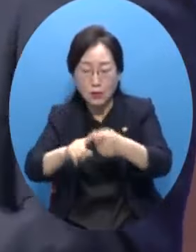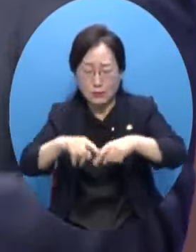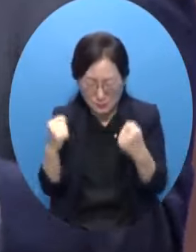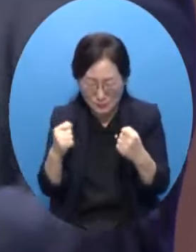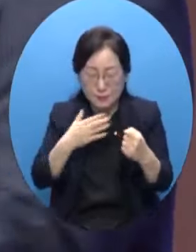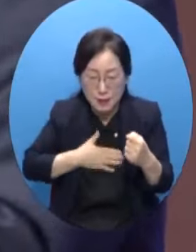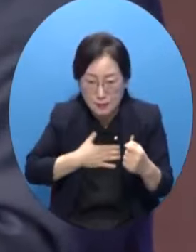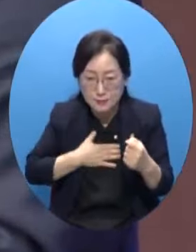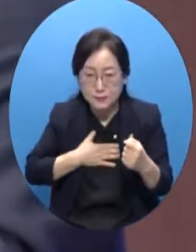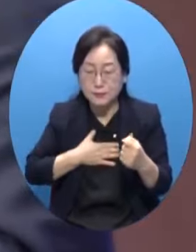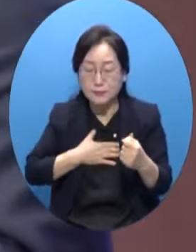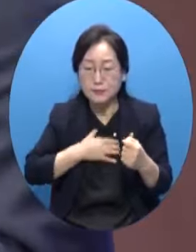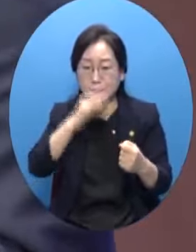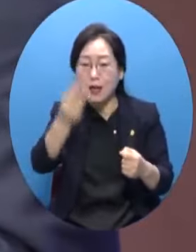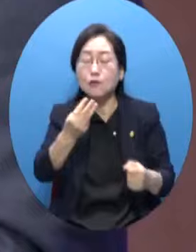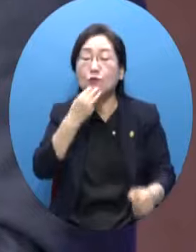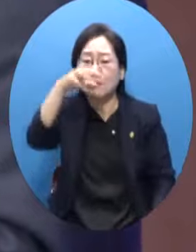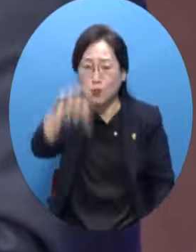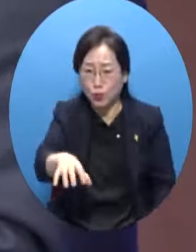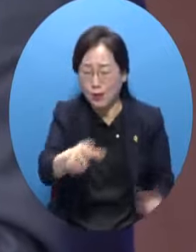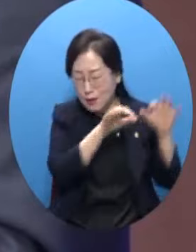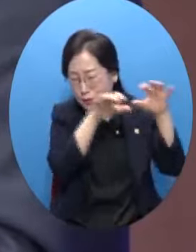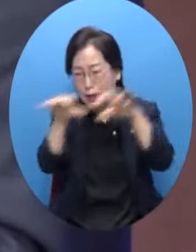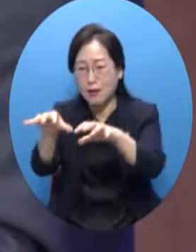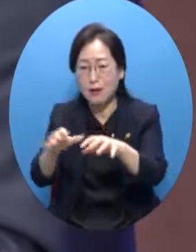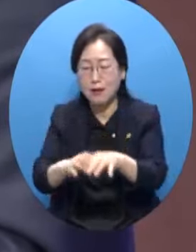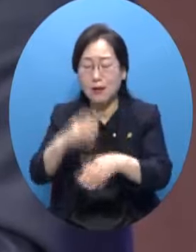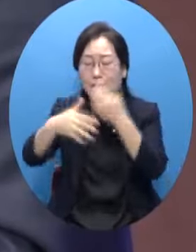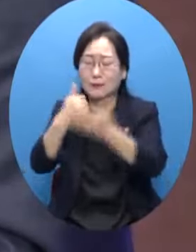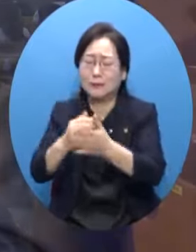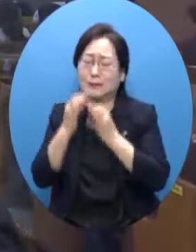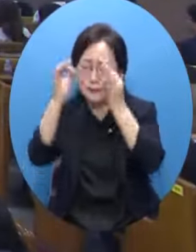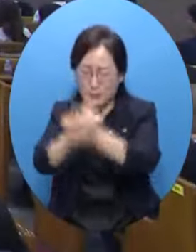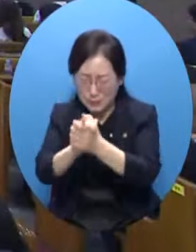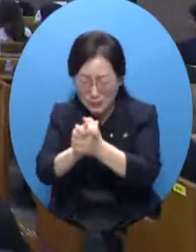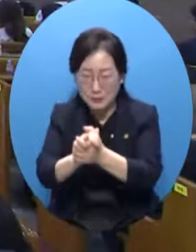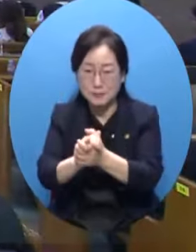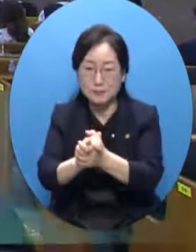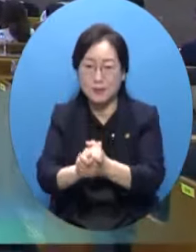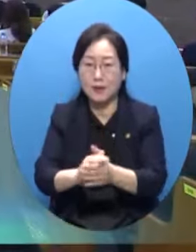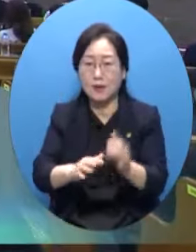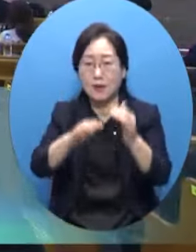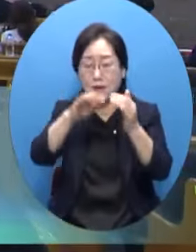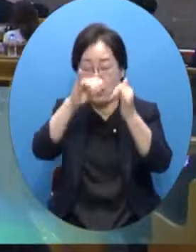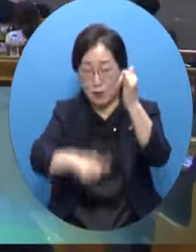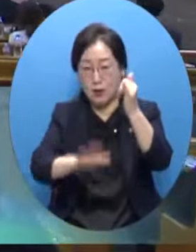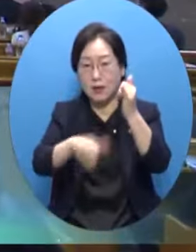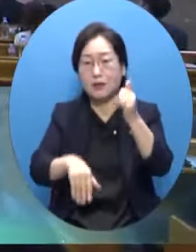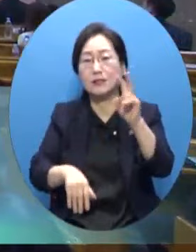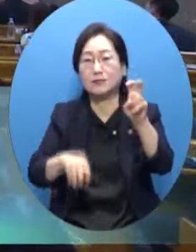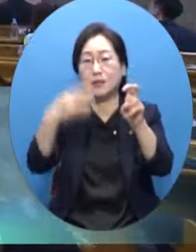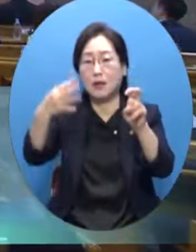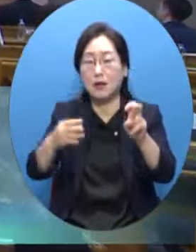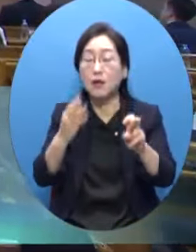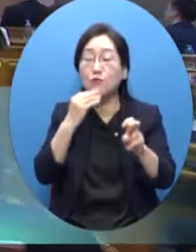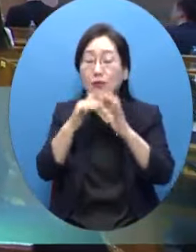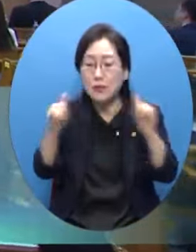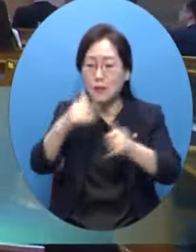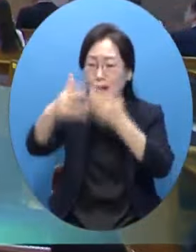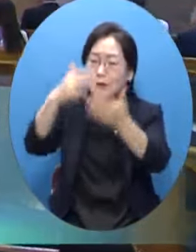성전에 있는 예루살렘으로 모여들어서 간절히 하나님께 부르짖어 기도했습니다. 역대하 20장 4절입니다. 유다 사람이 여호와